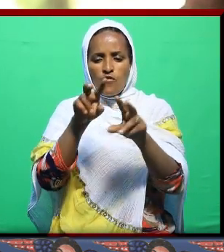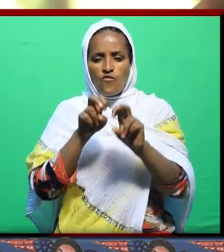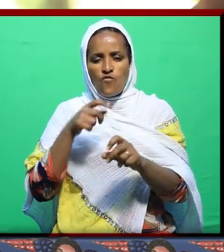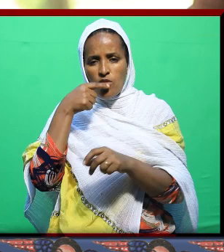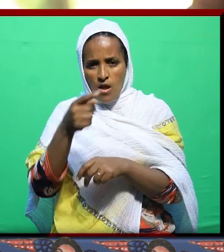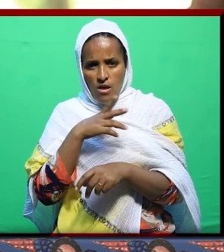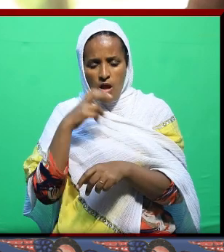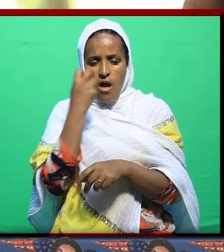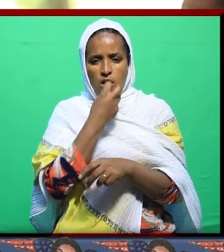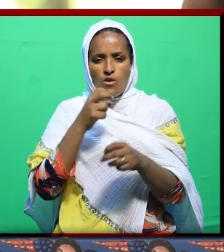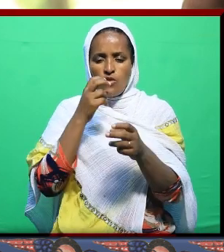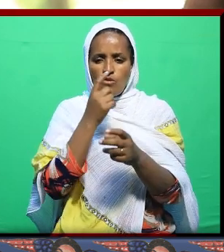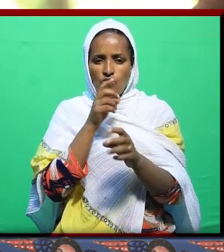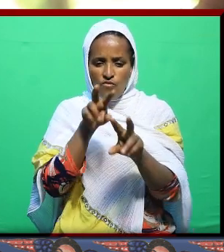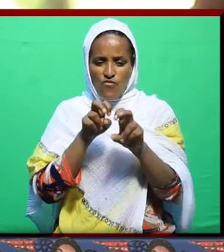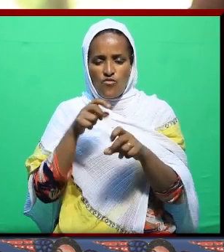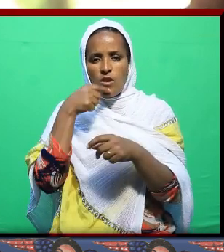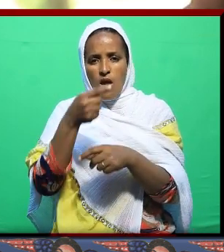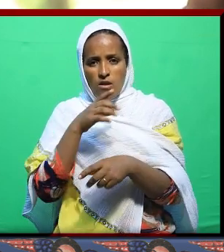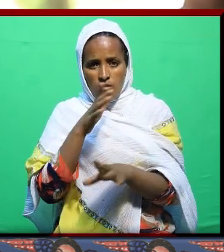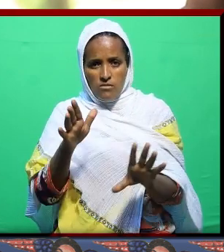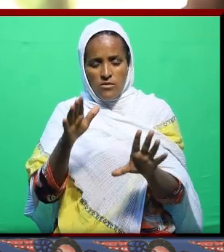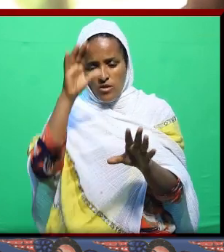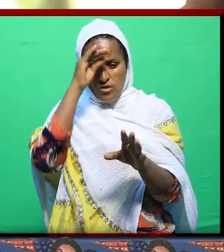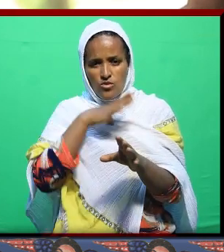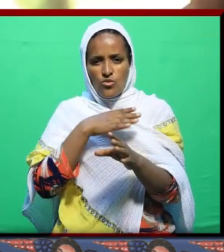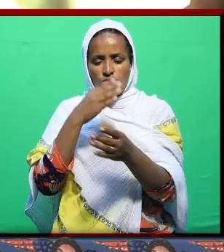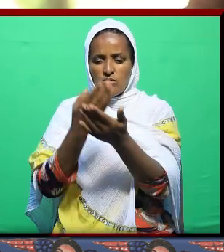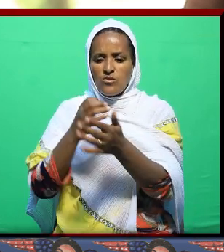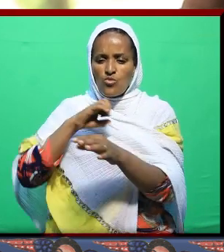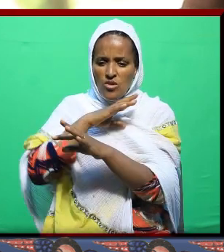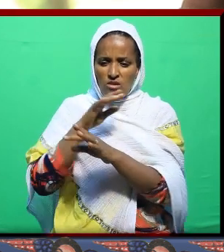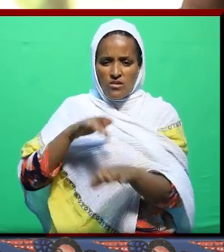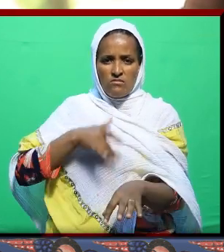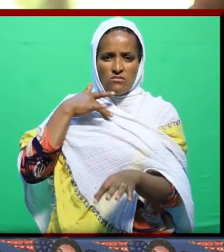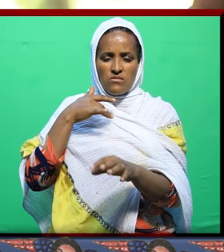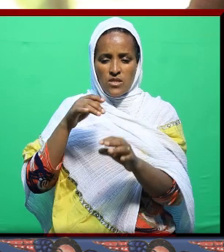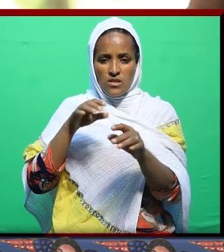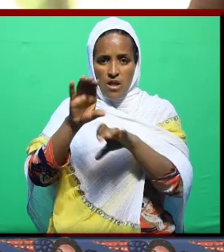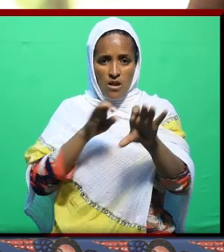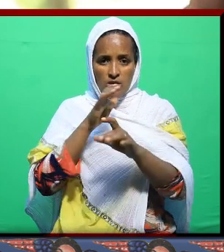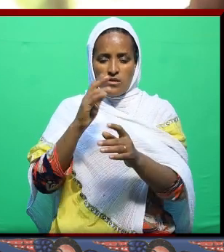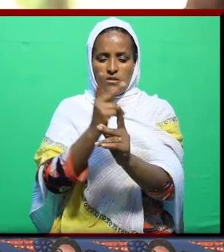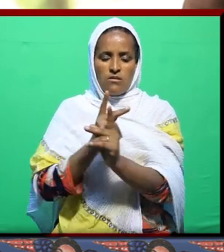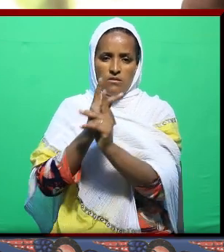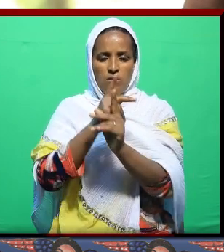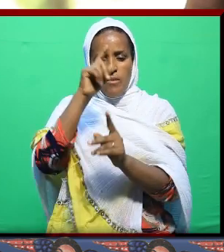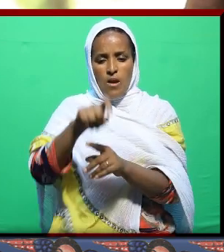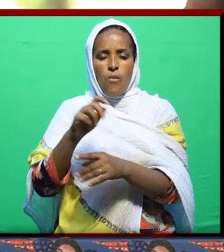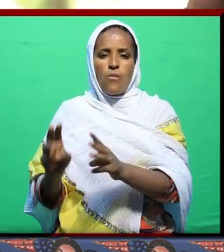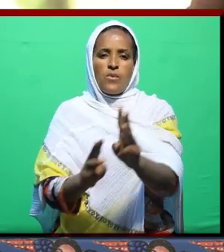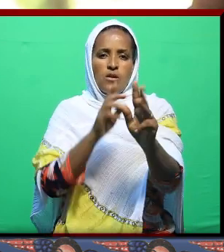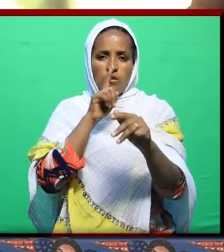ክፉ እንዳይናገር አንደበታቸው ክፉ እንዳያወራ የሰው ልጆችን እንዳያጎድፍና ከእግዚአብሔር መንግስት እንዳያወጣ